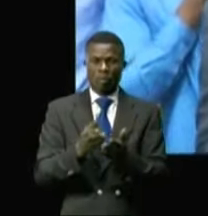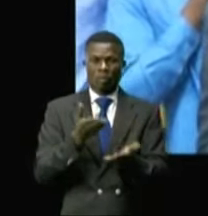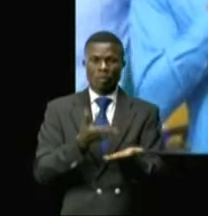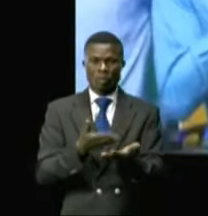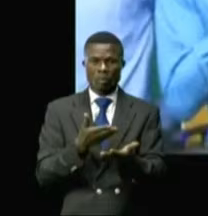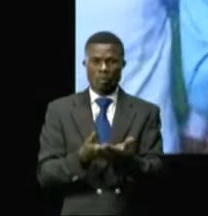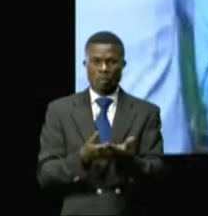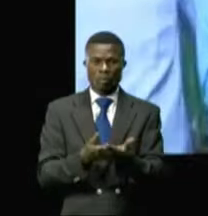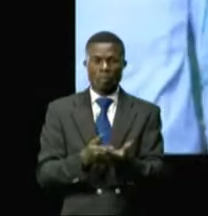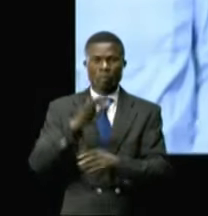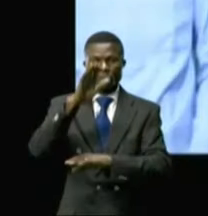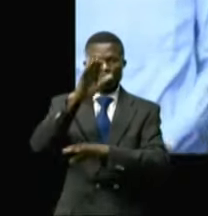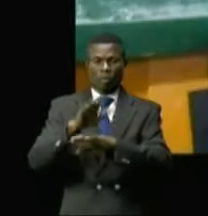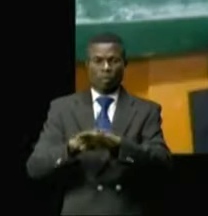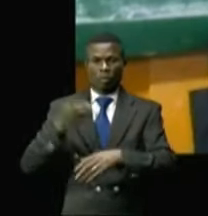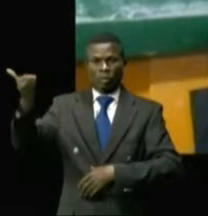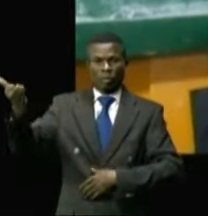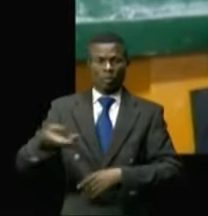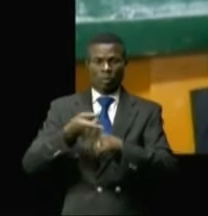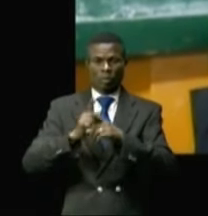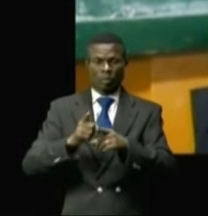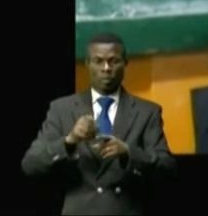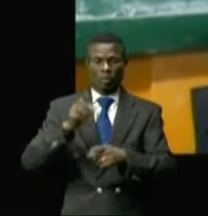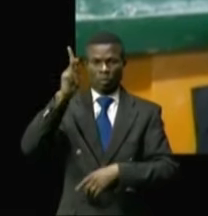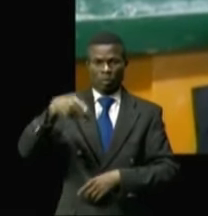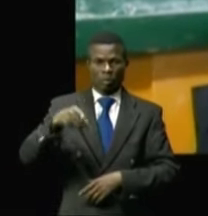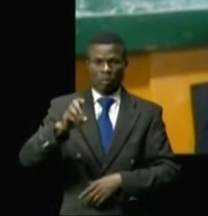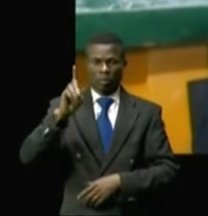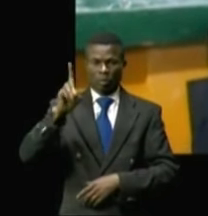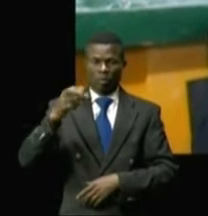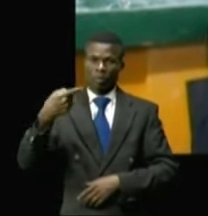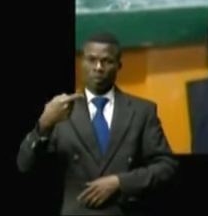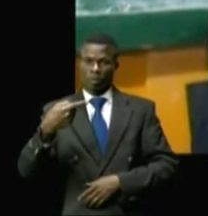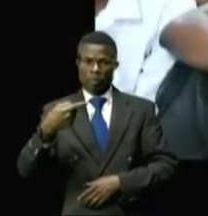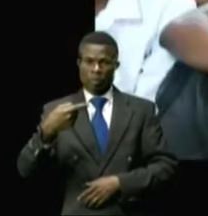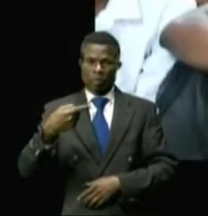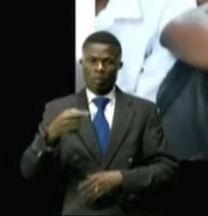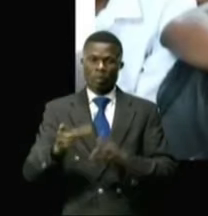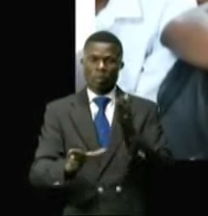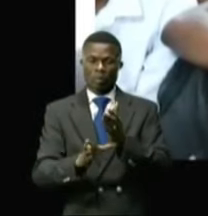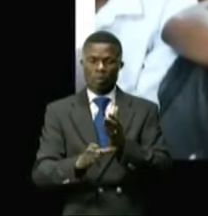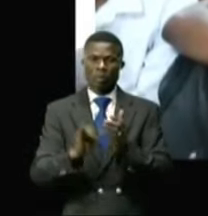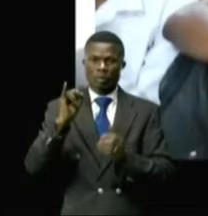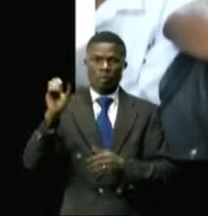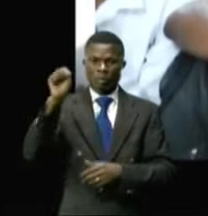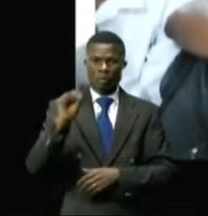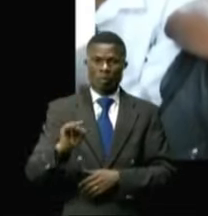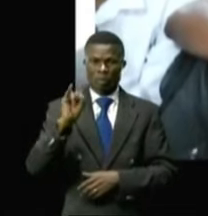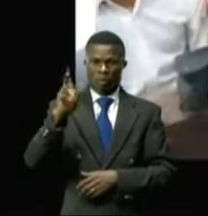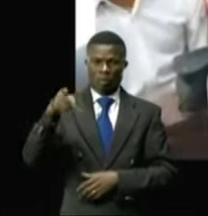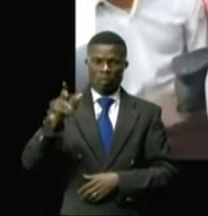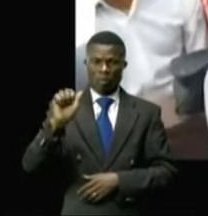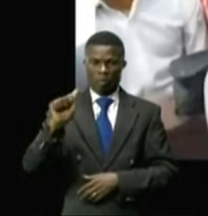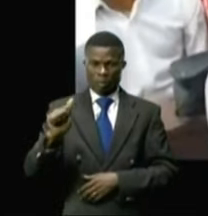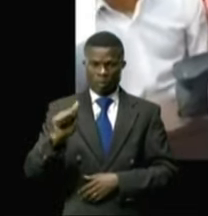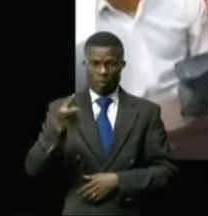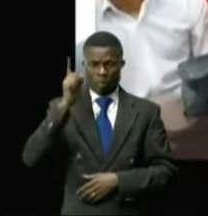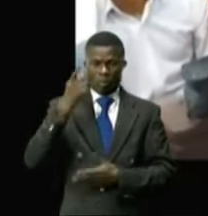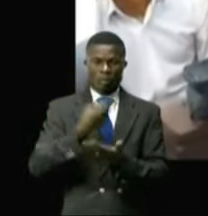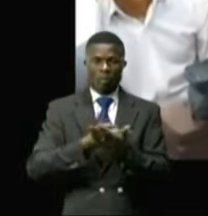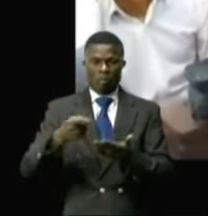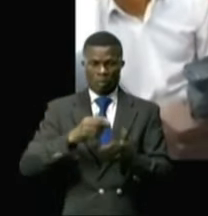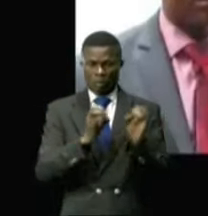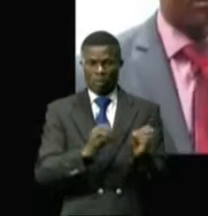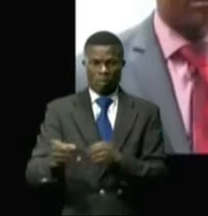là d'une invitation qui vient du PDG Martin Ekanda Odimba de l'ISIPA. La première semaine ici, nous organisons